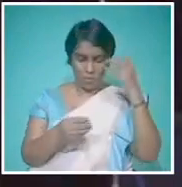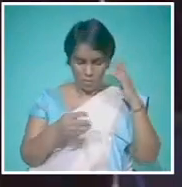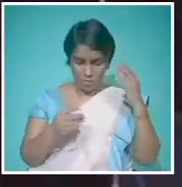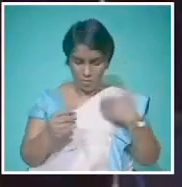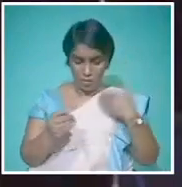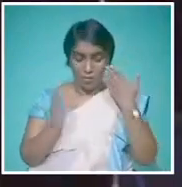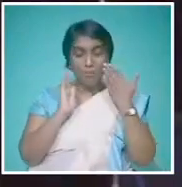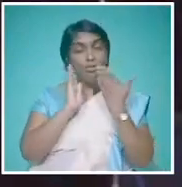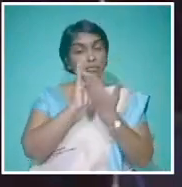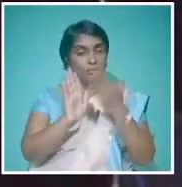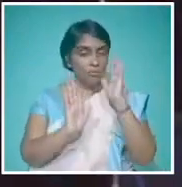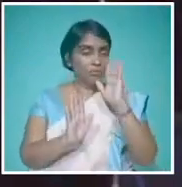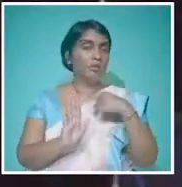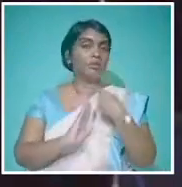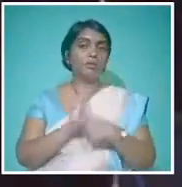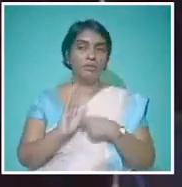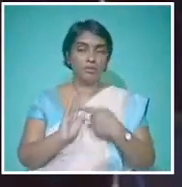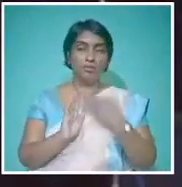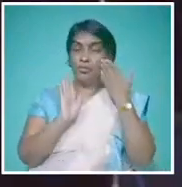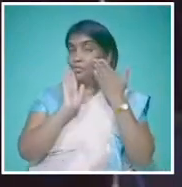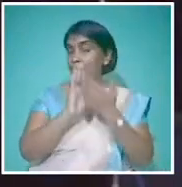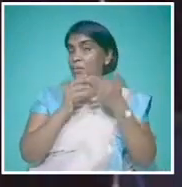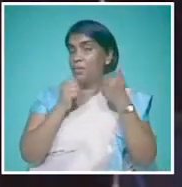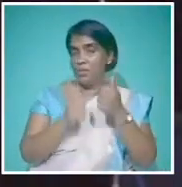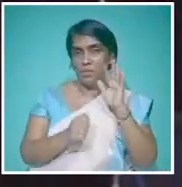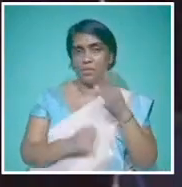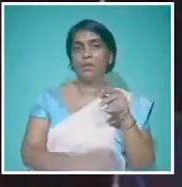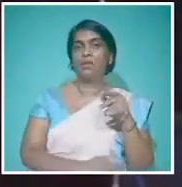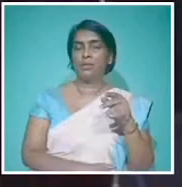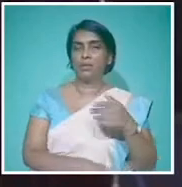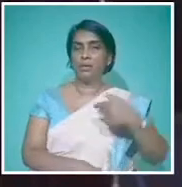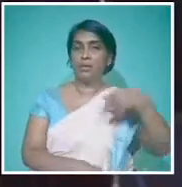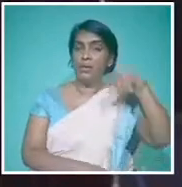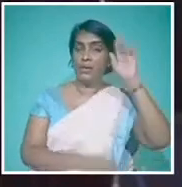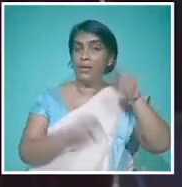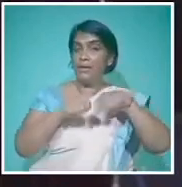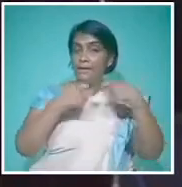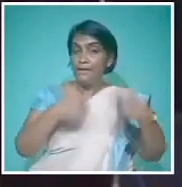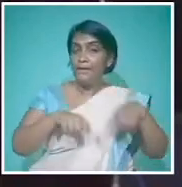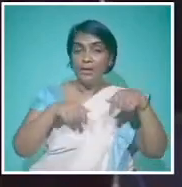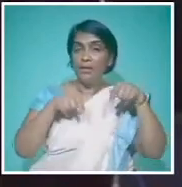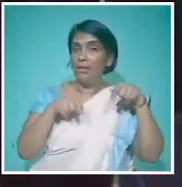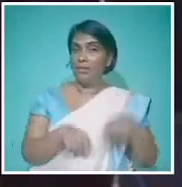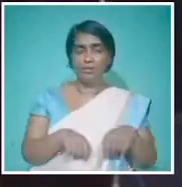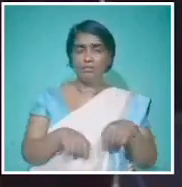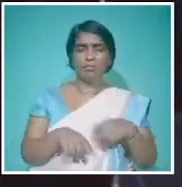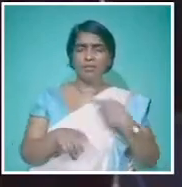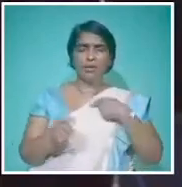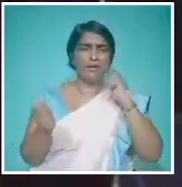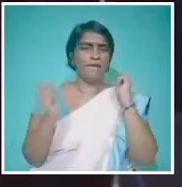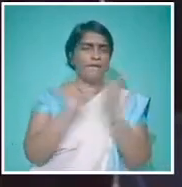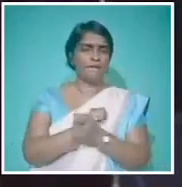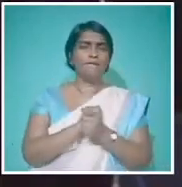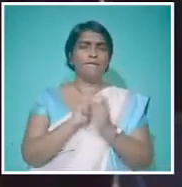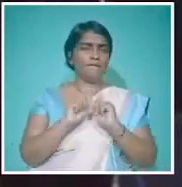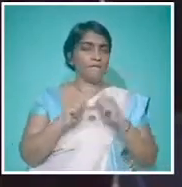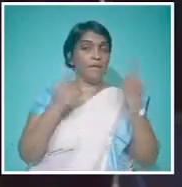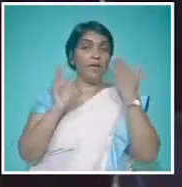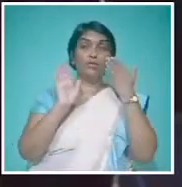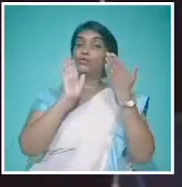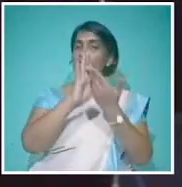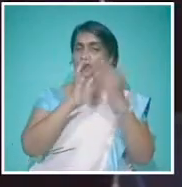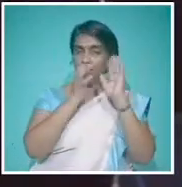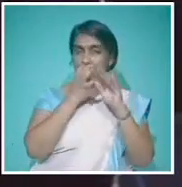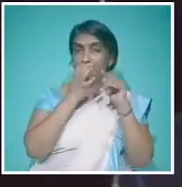ආදර්ශයක් දෙන්න ඕන රටට ආදර්ශයක් දෙන්න ඕන වෙනද වියදම් කරලා කරපු වැඩ වෙනුවට වෙනස් විදියට රටේ මිනිහට ආදර්ශය දෙන්න